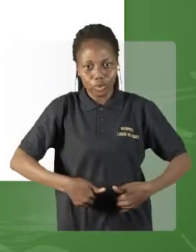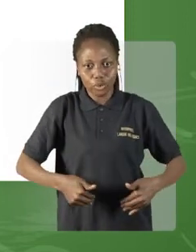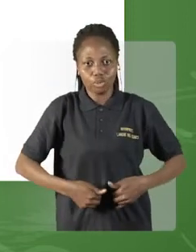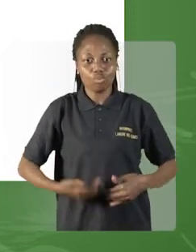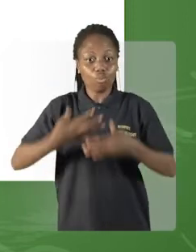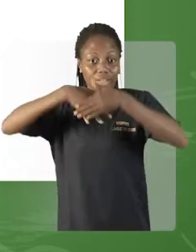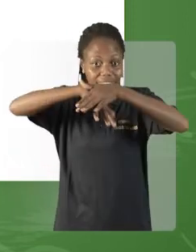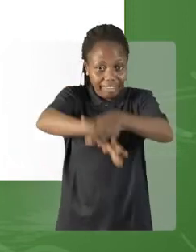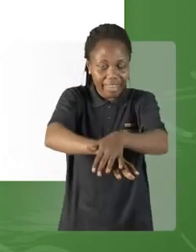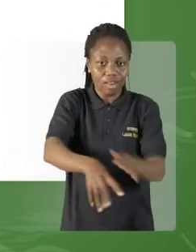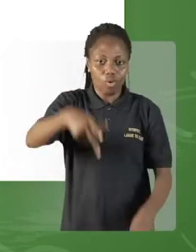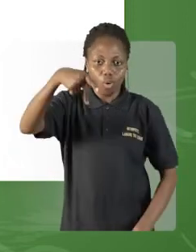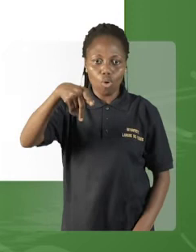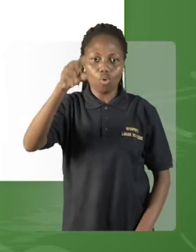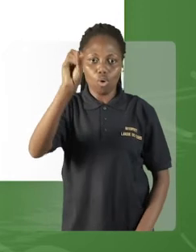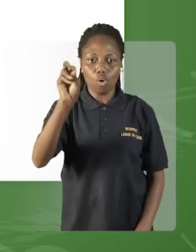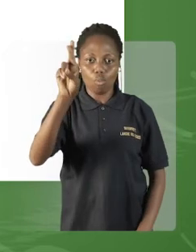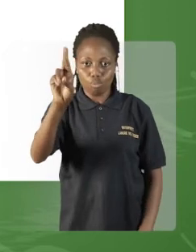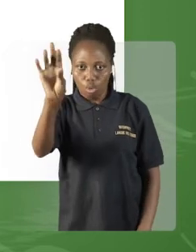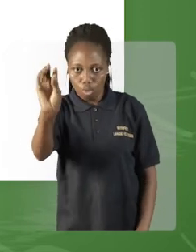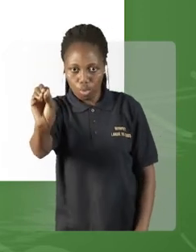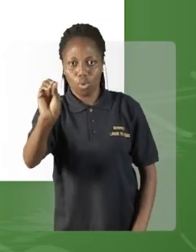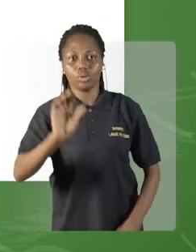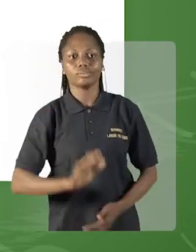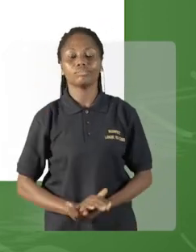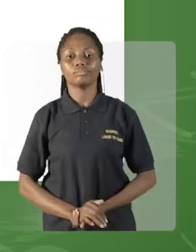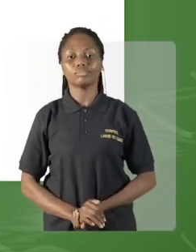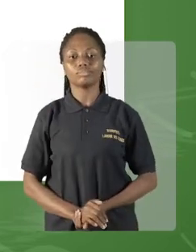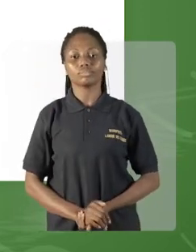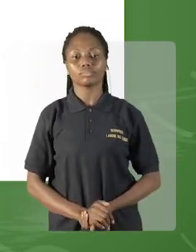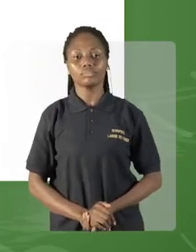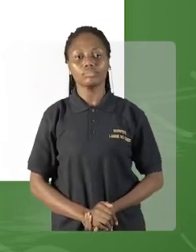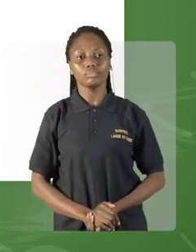Nous pouvons citer l'exemple du Poro chez les Sénoufos.